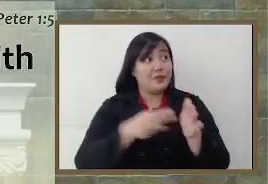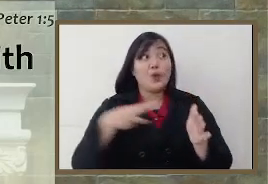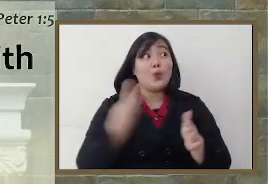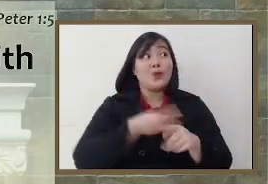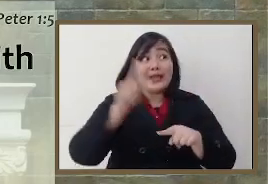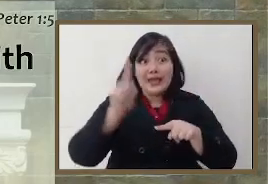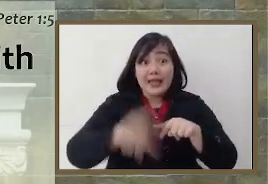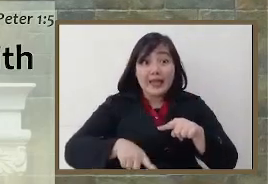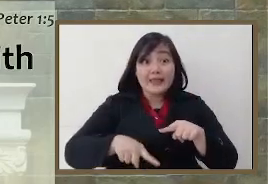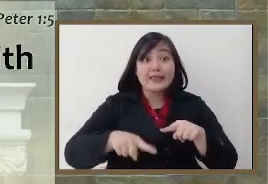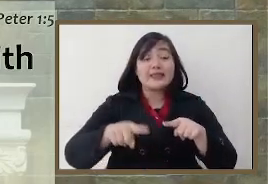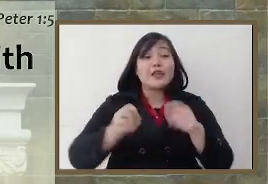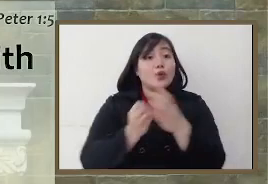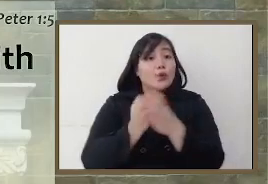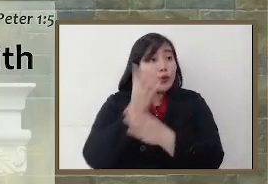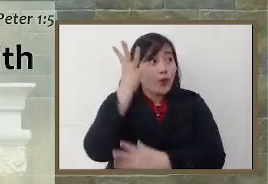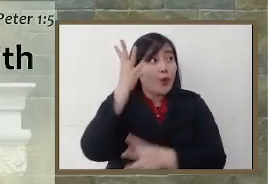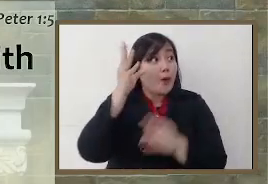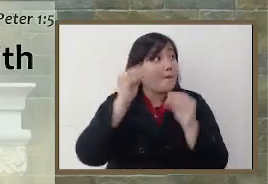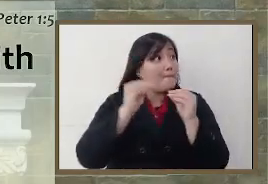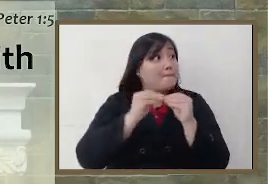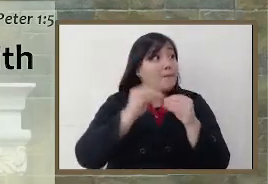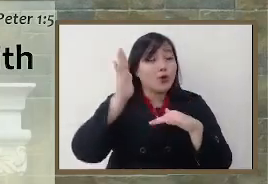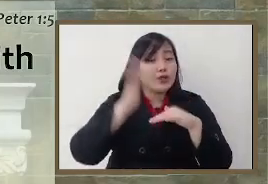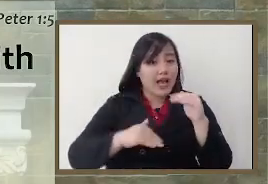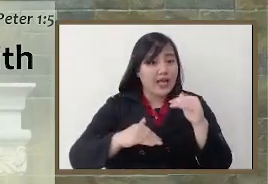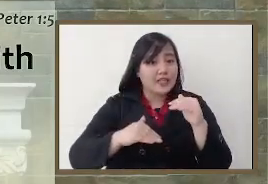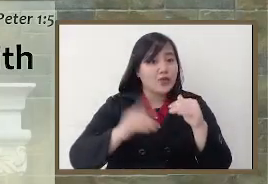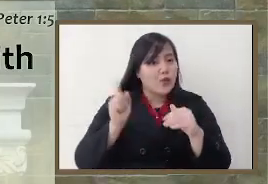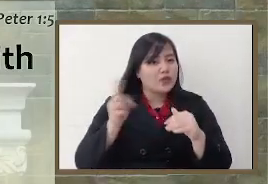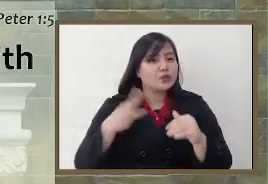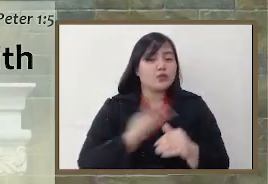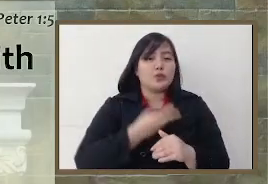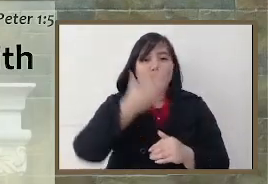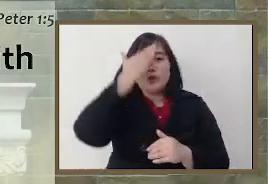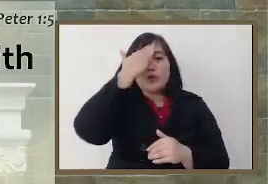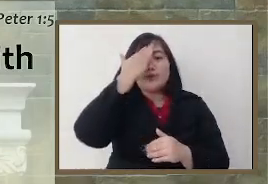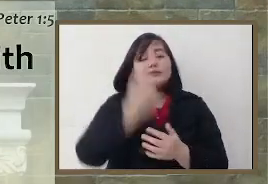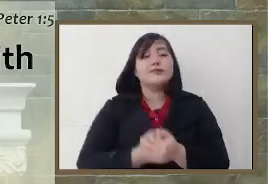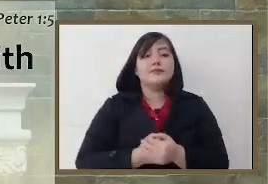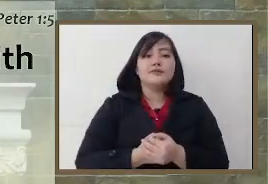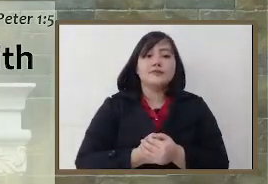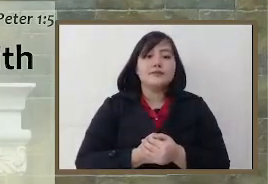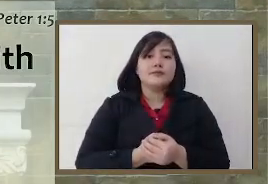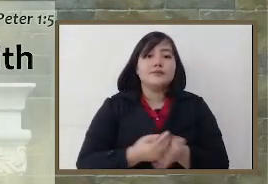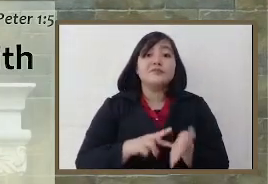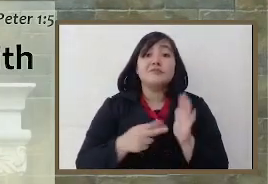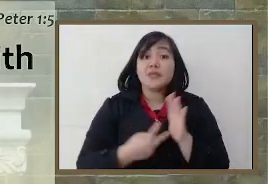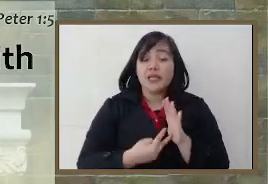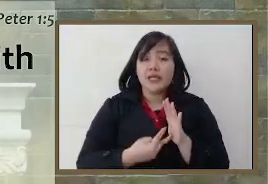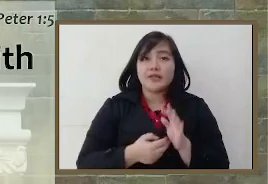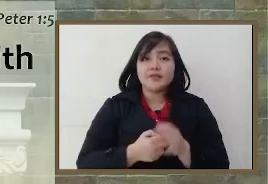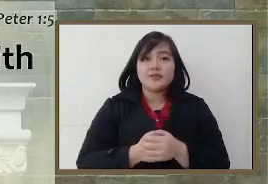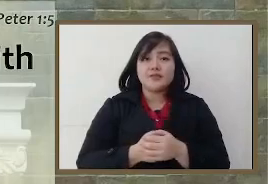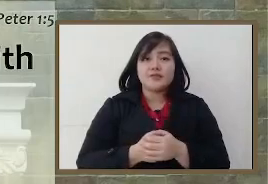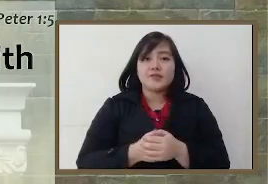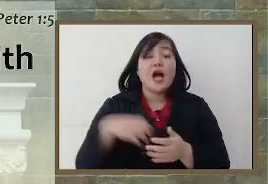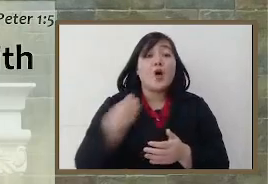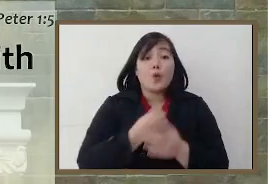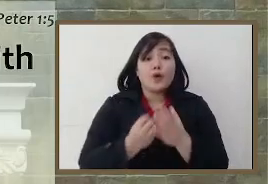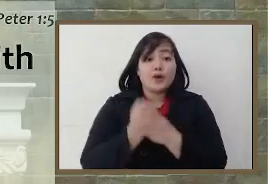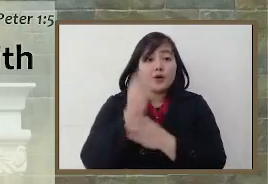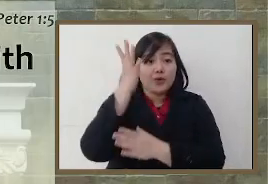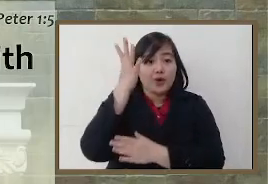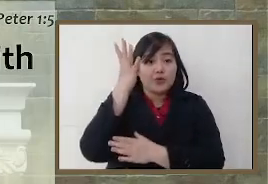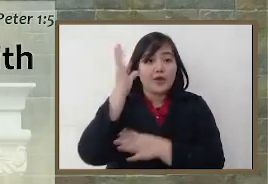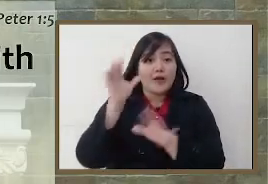lumago na sobra lampas sa iyong alam. Ibig sabihin, ang iyong paglago ay nasusukat lamang